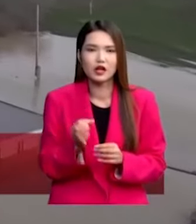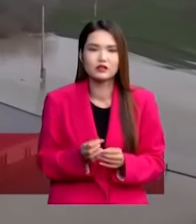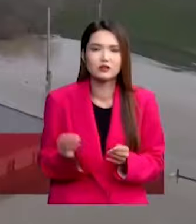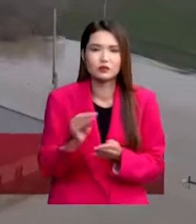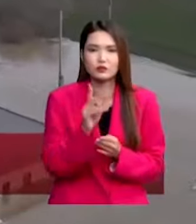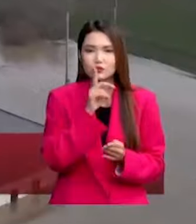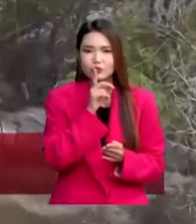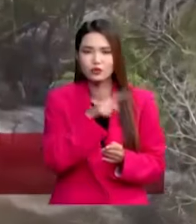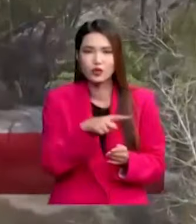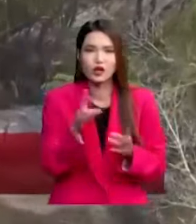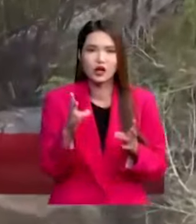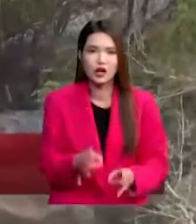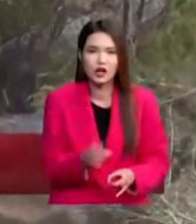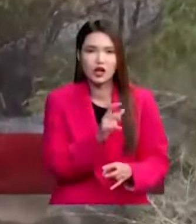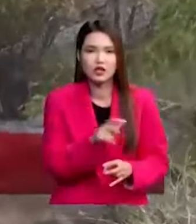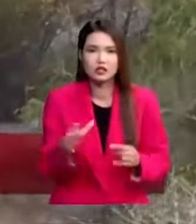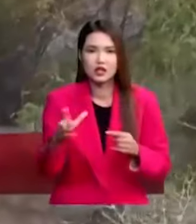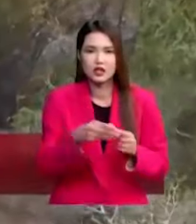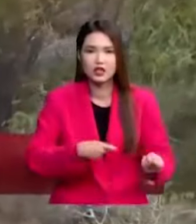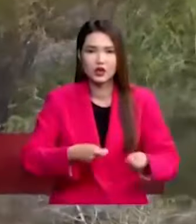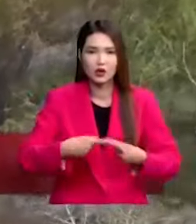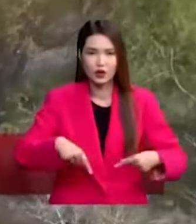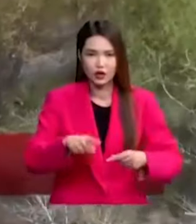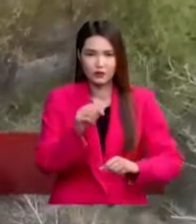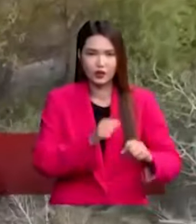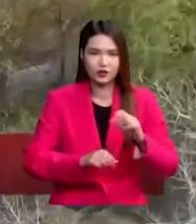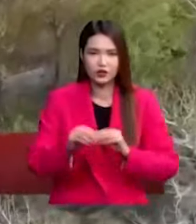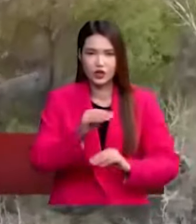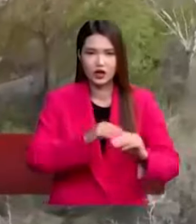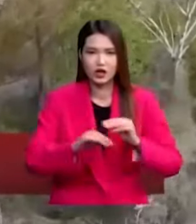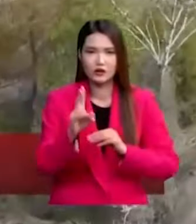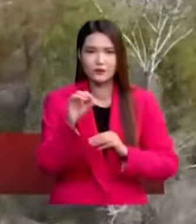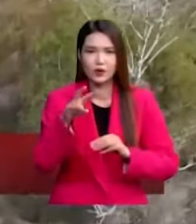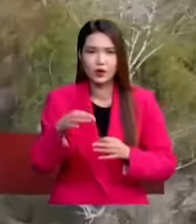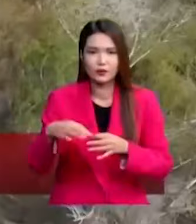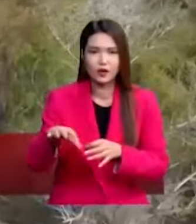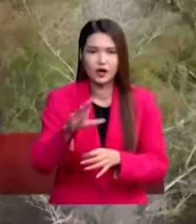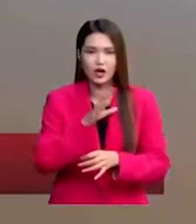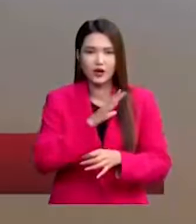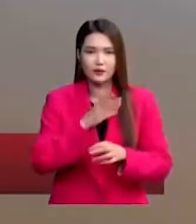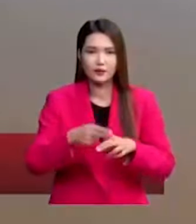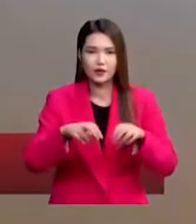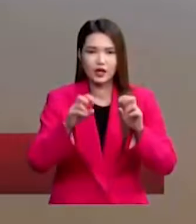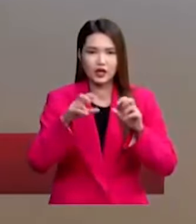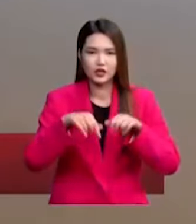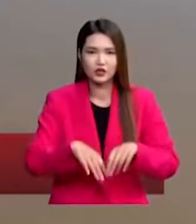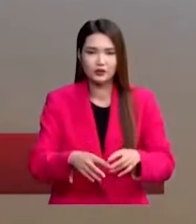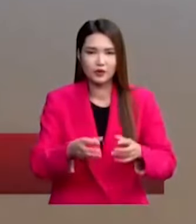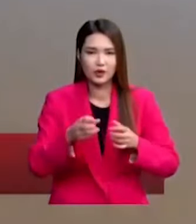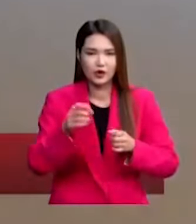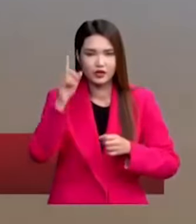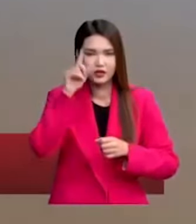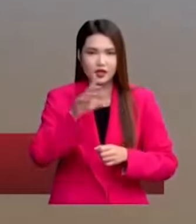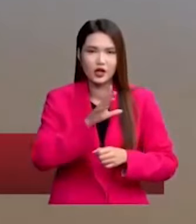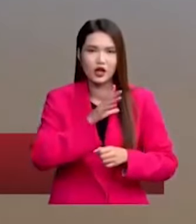шеккен тұтынушылардың тізімін жергілікті атқарушы органдар жасап, коммуналдық мекемелерге жолданады. Сол арқылы шешім қабылданады. Айта